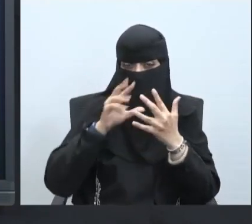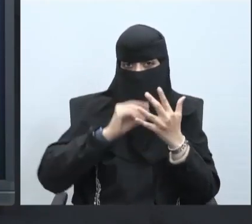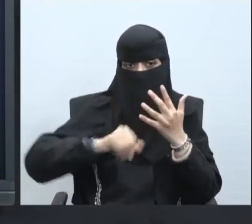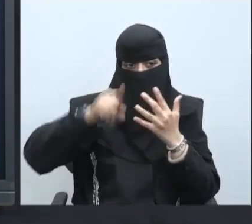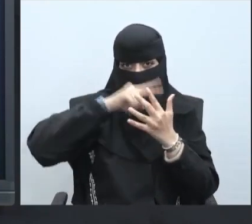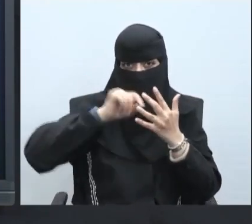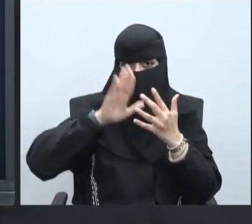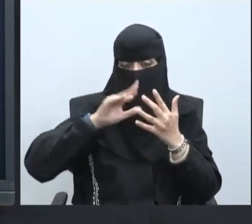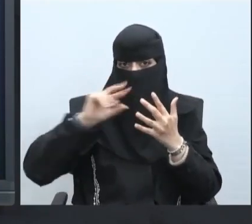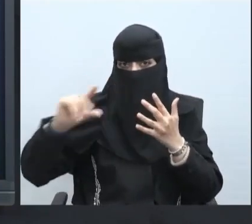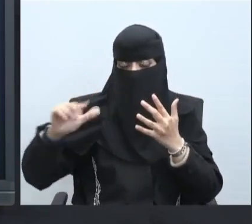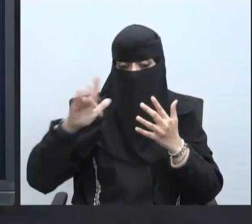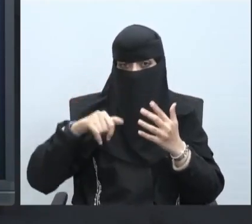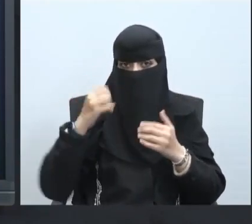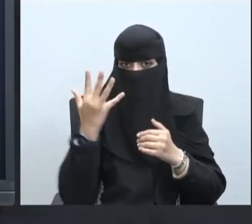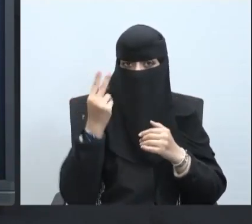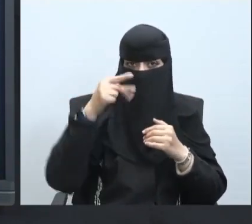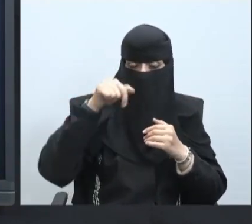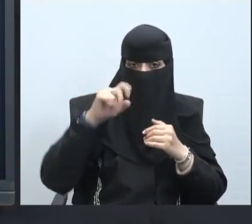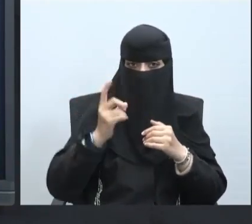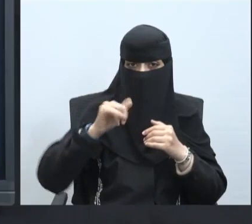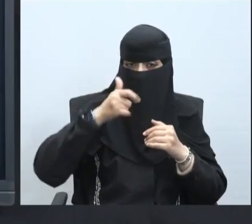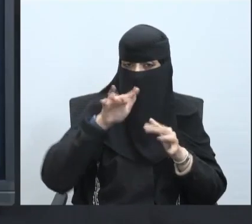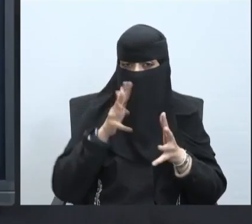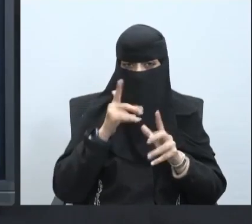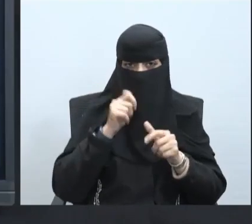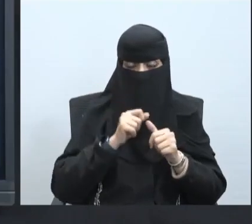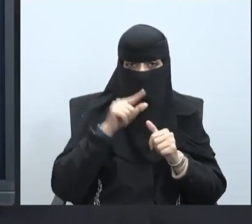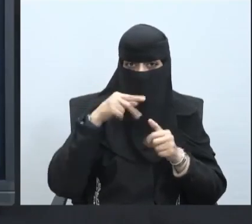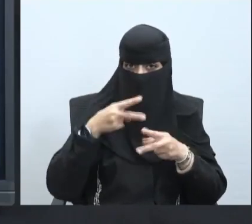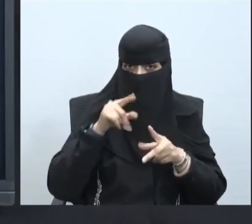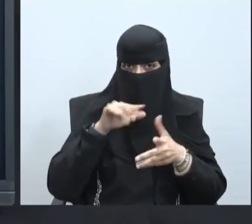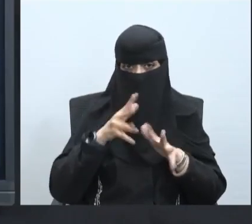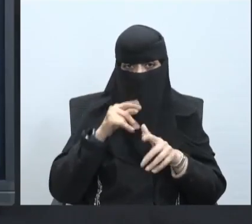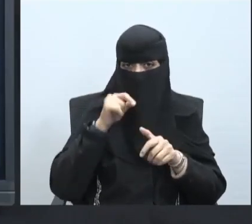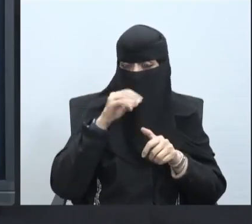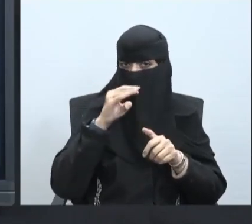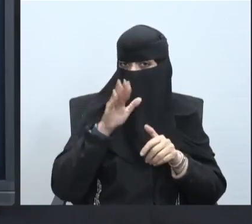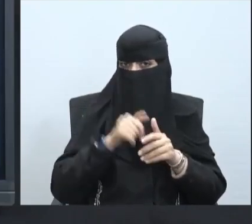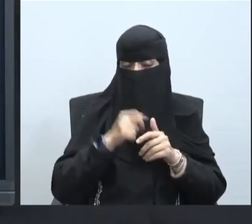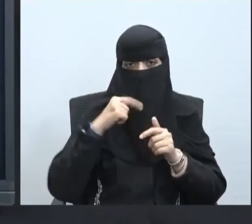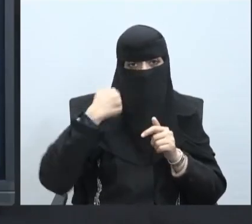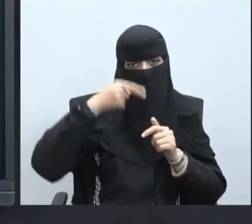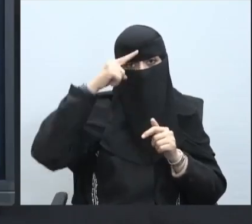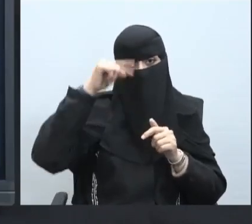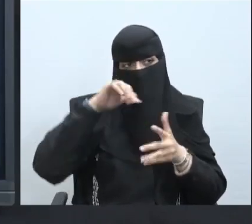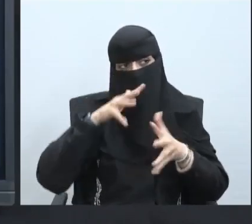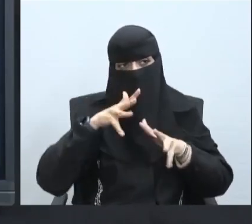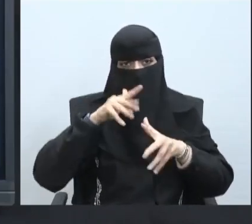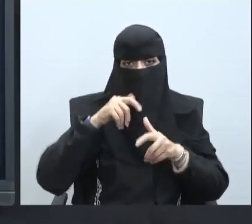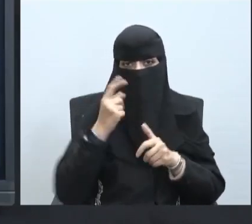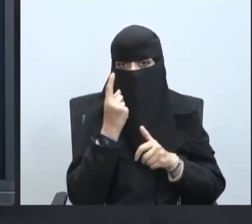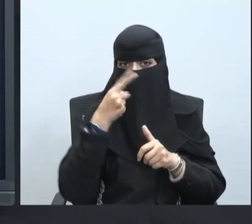مجموعها 25 ريالا ما رايكم ماذا قد يكون الاجابه فلنفترض نخمن